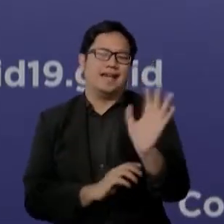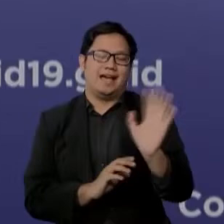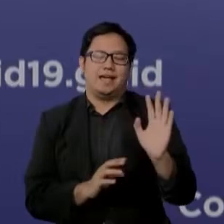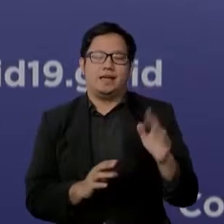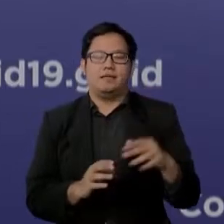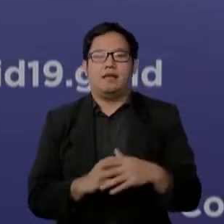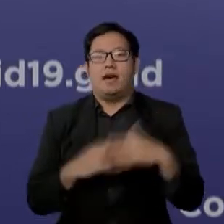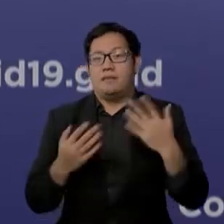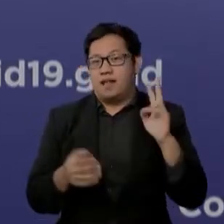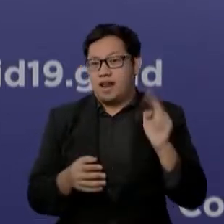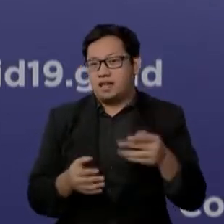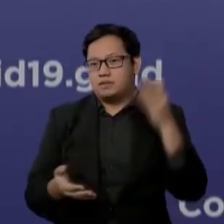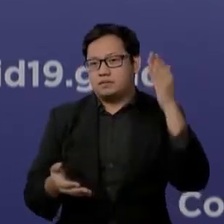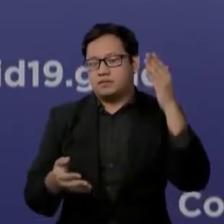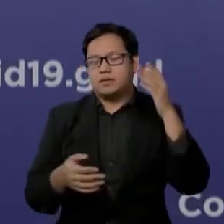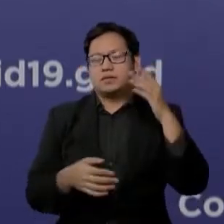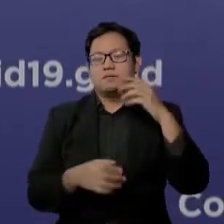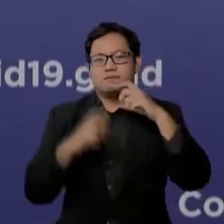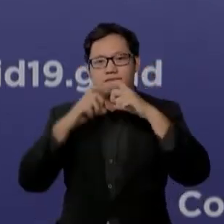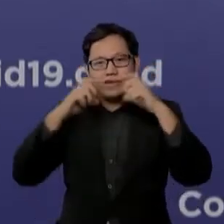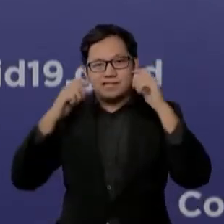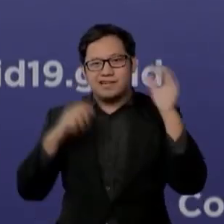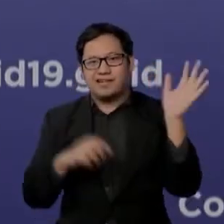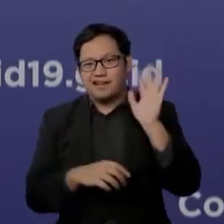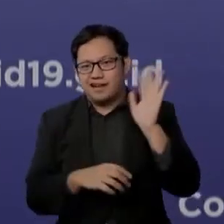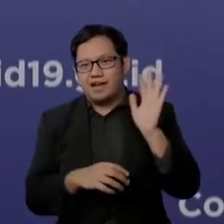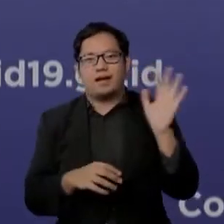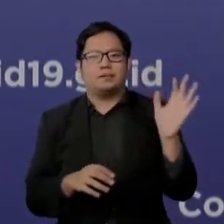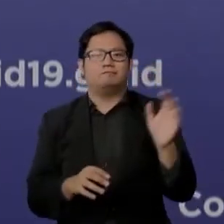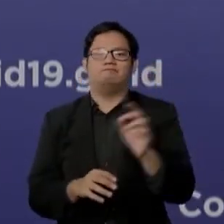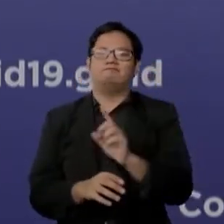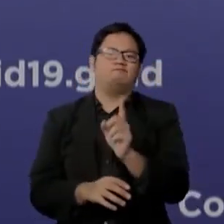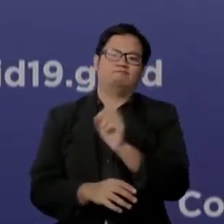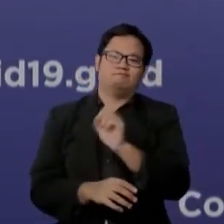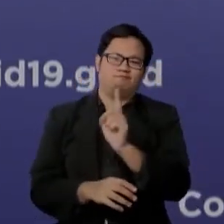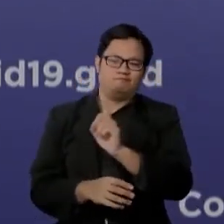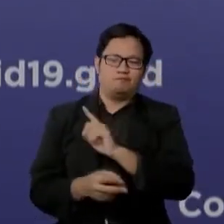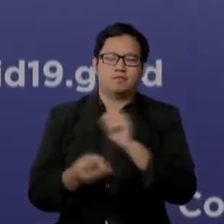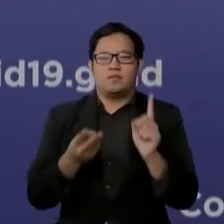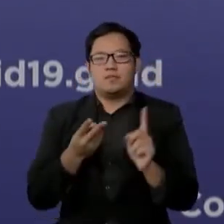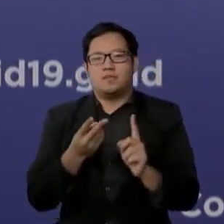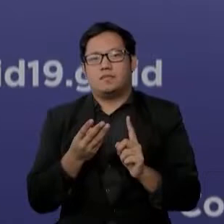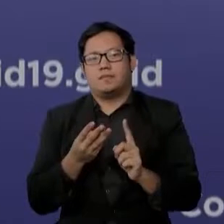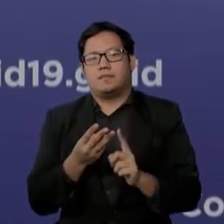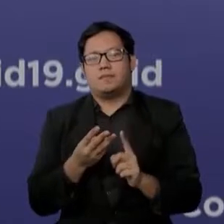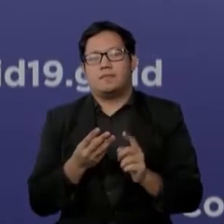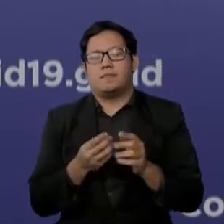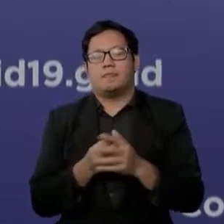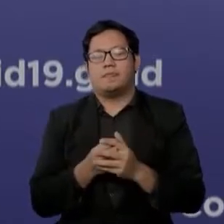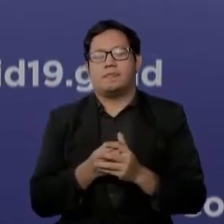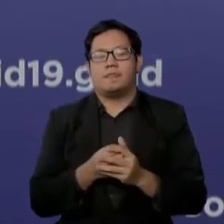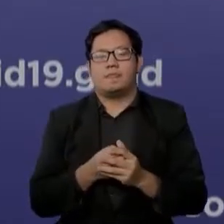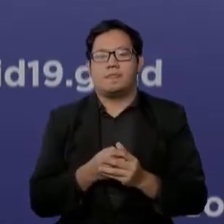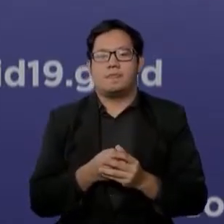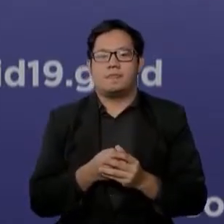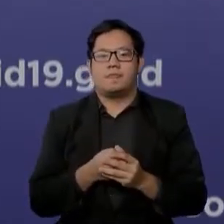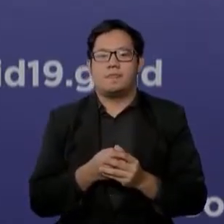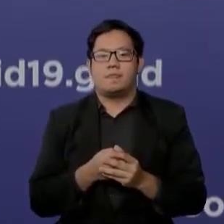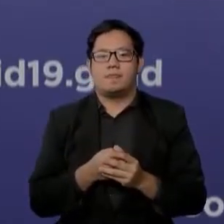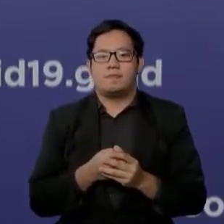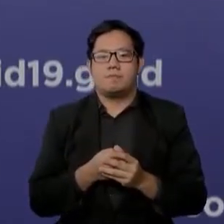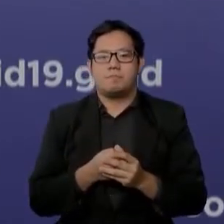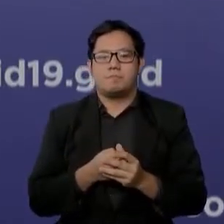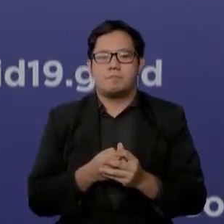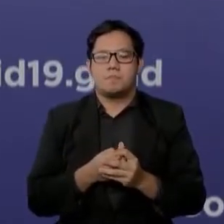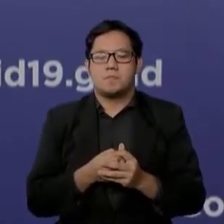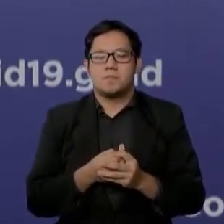disiplin menggunakan masker menjaga jarak yang bisa menjadi masalah dalam hal kesehatan dan